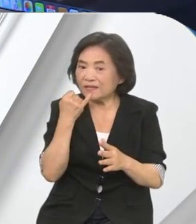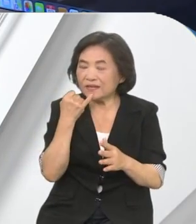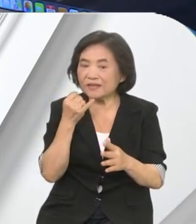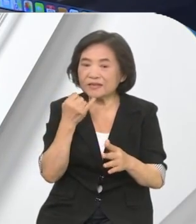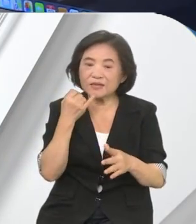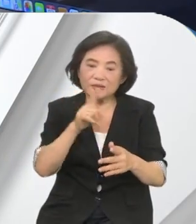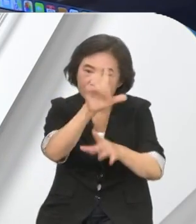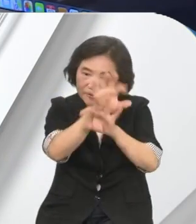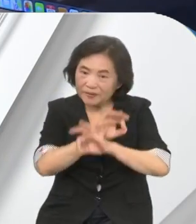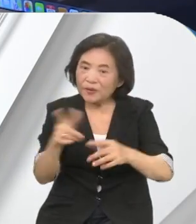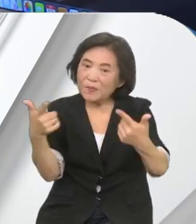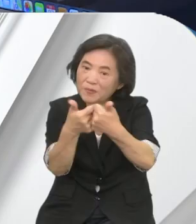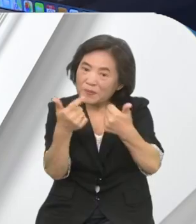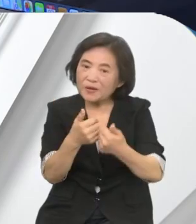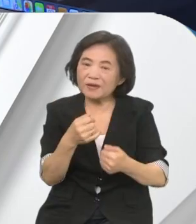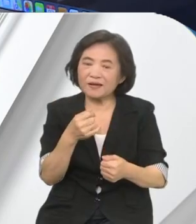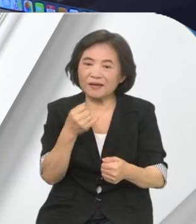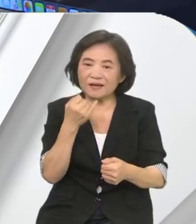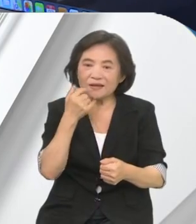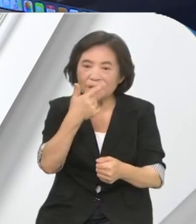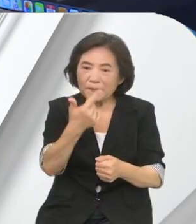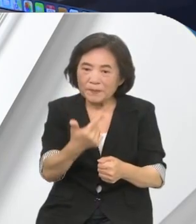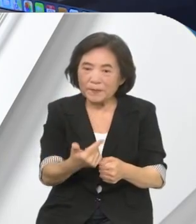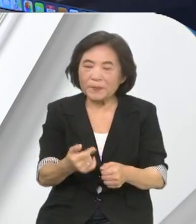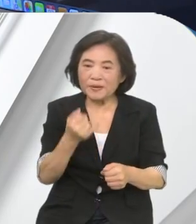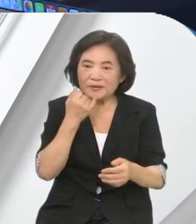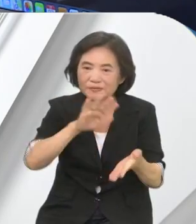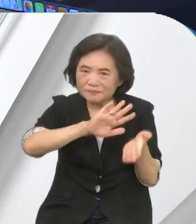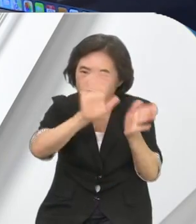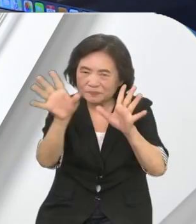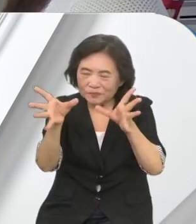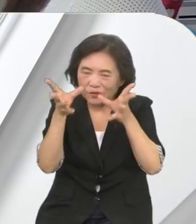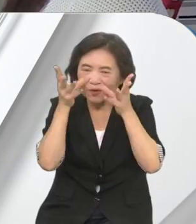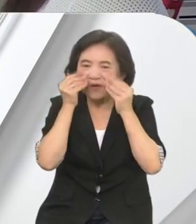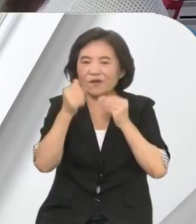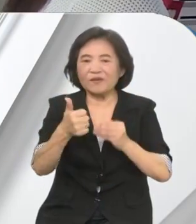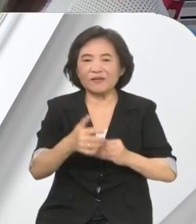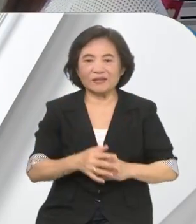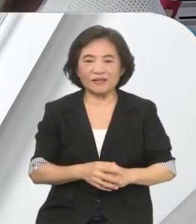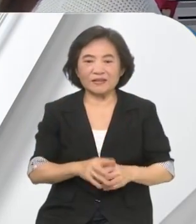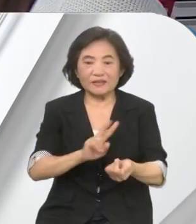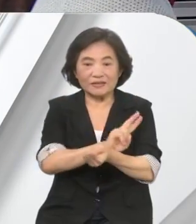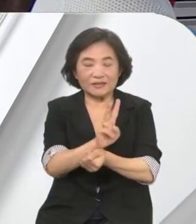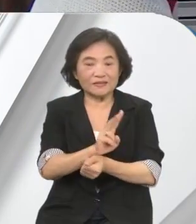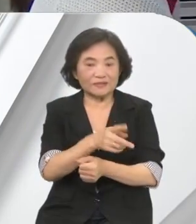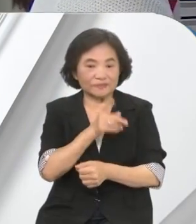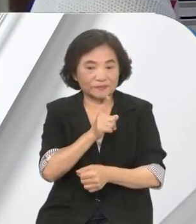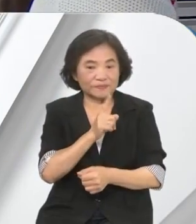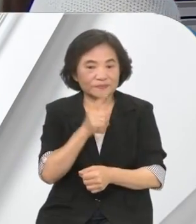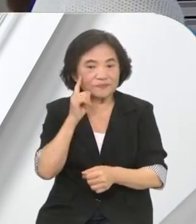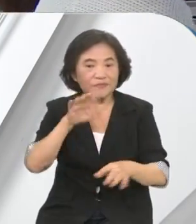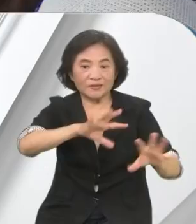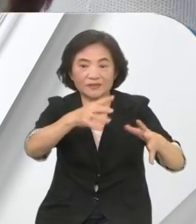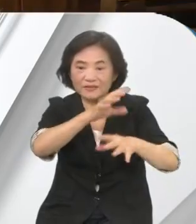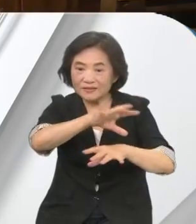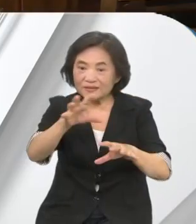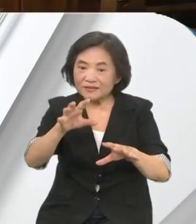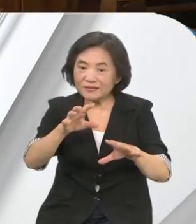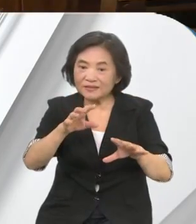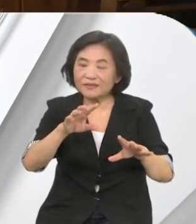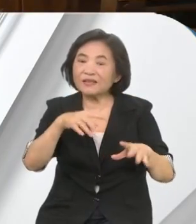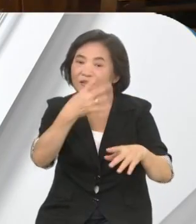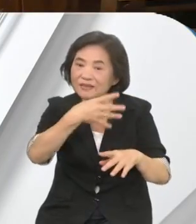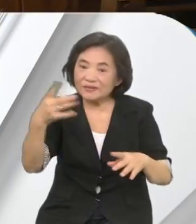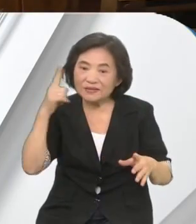片也课程，本而嘅课程做得进入一种情境。 林玉婷也强调，音乐系世界共同的语